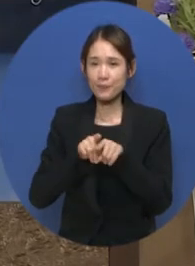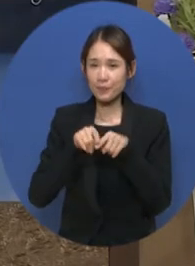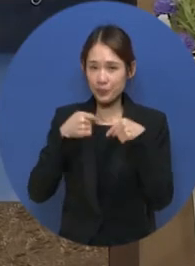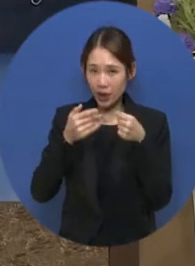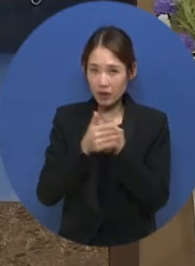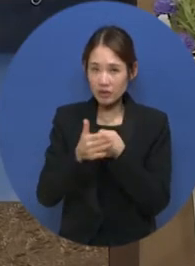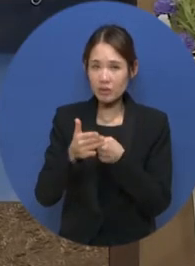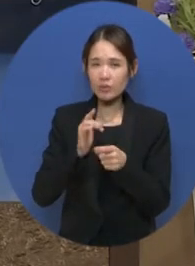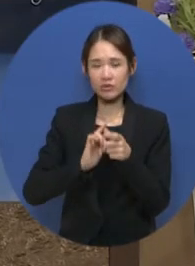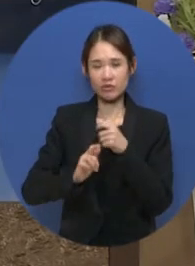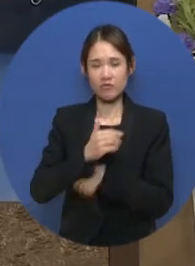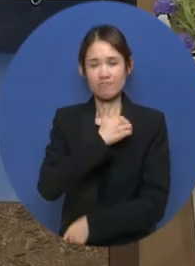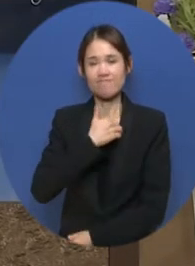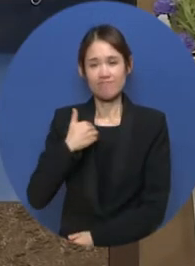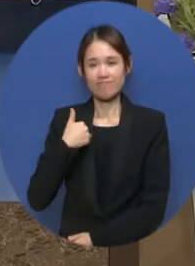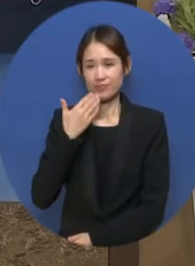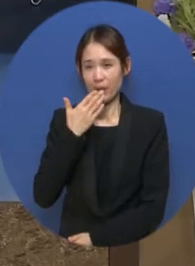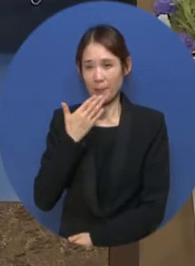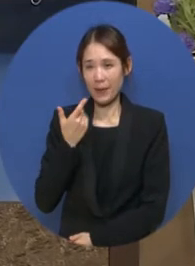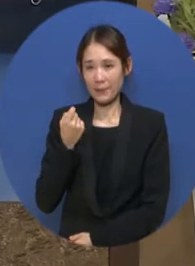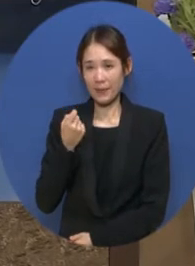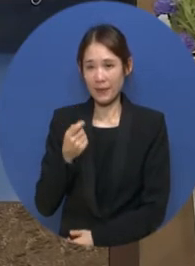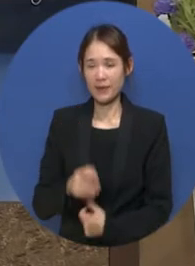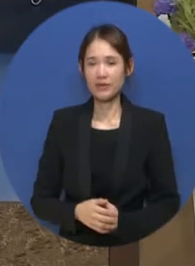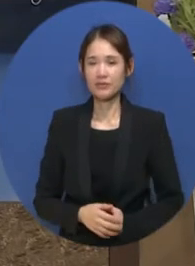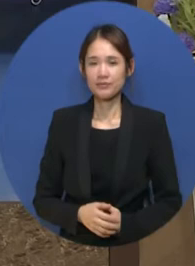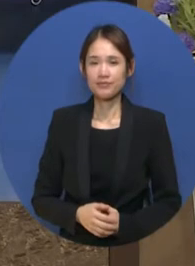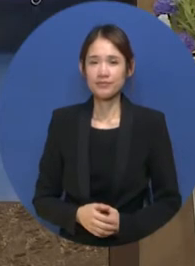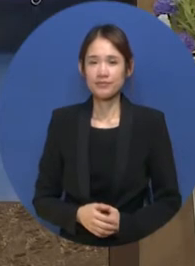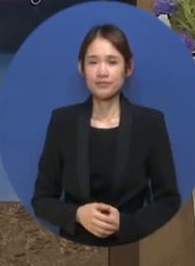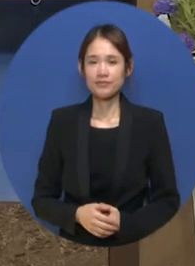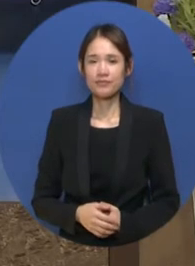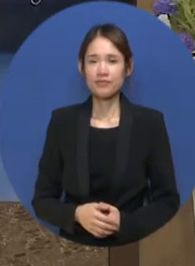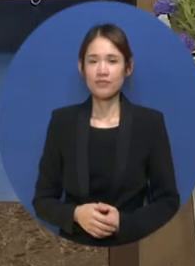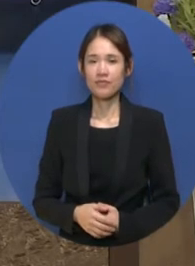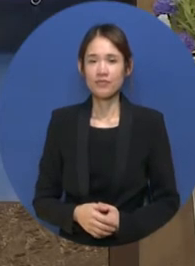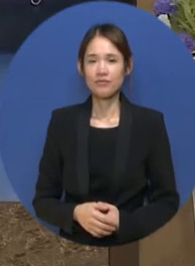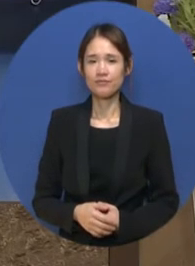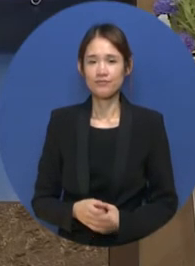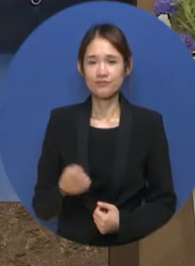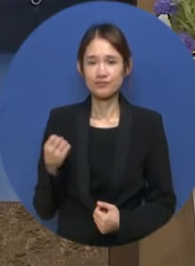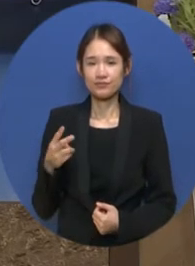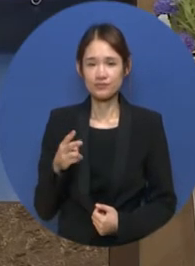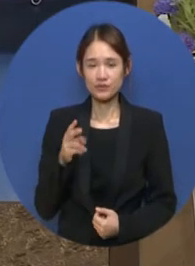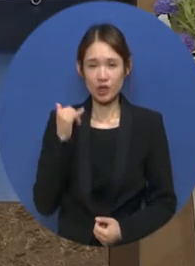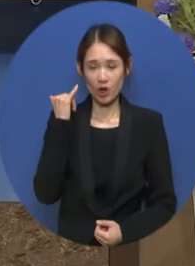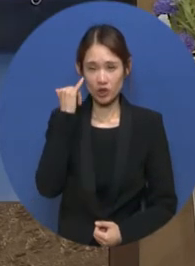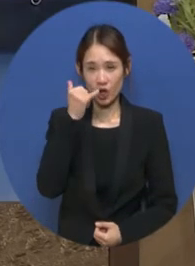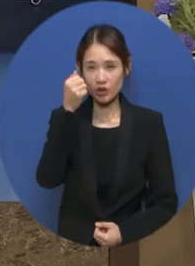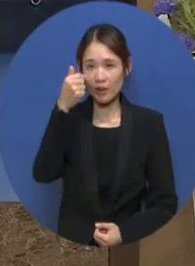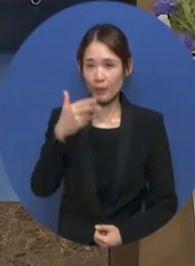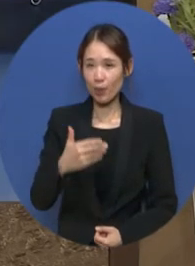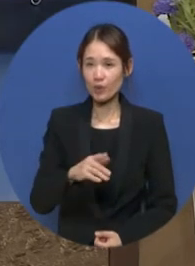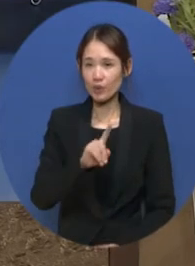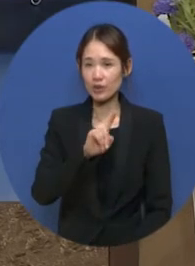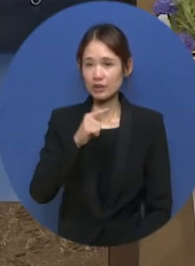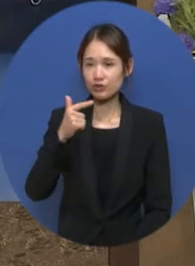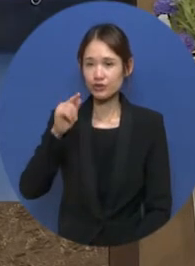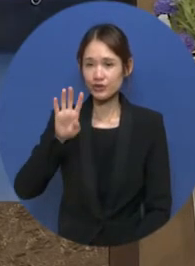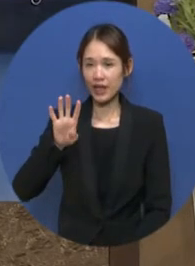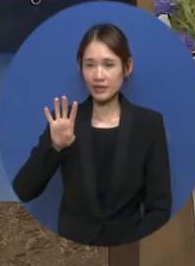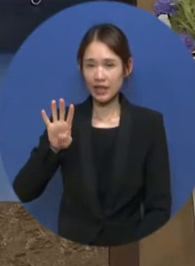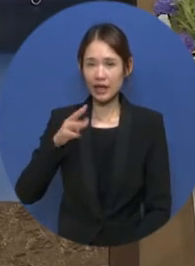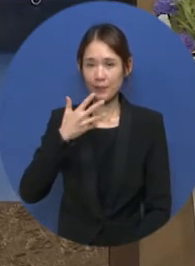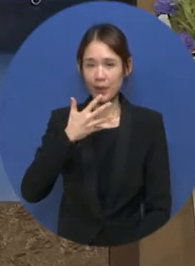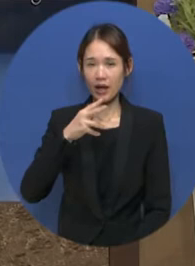좀더 든든 하실 것 같거든요 그 피해 당사자 분들께서 아 그리고 또 이제 전화번호 그 인류 사자의 829